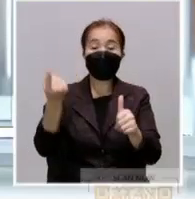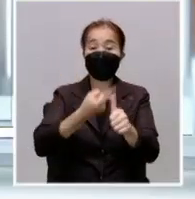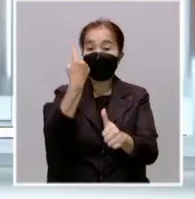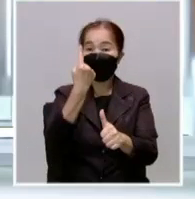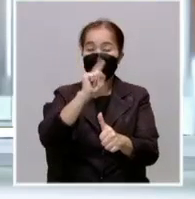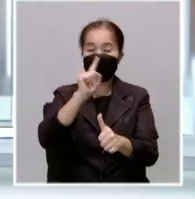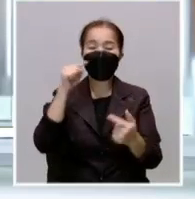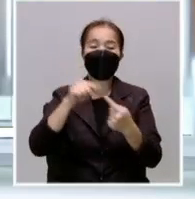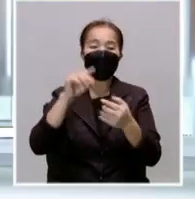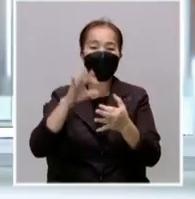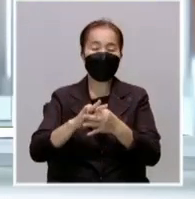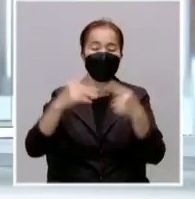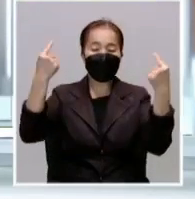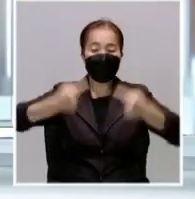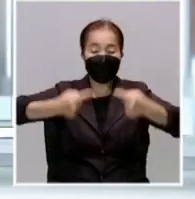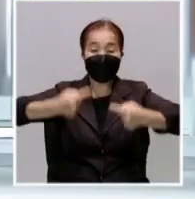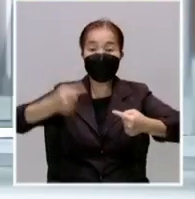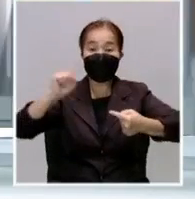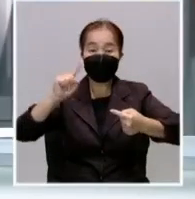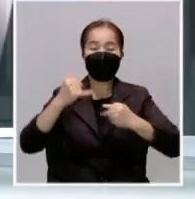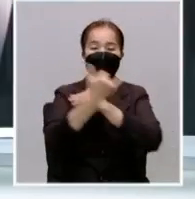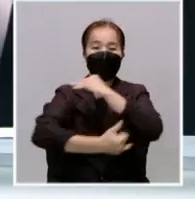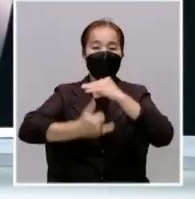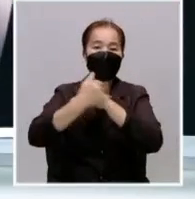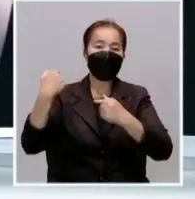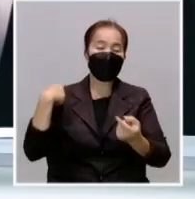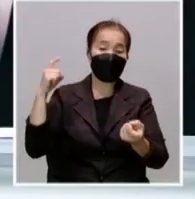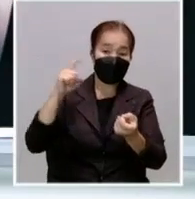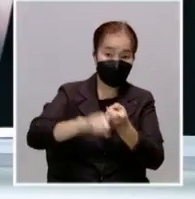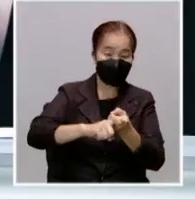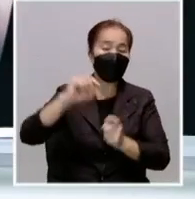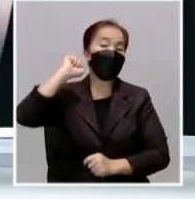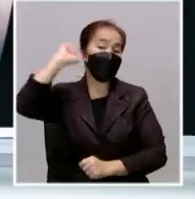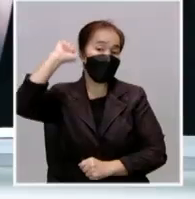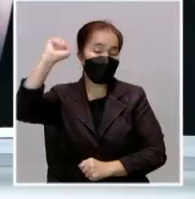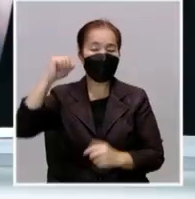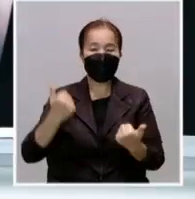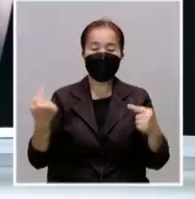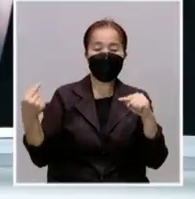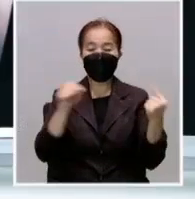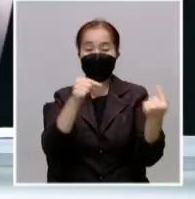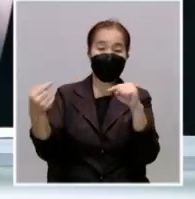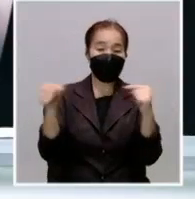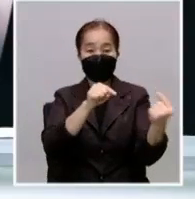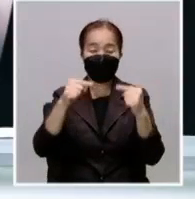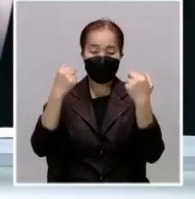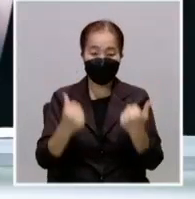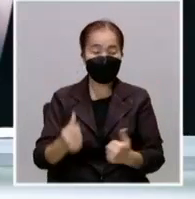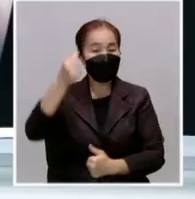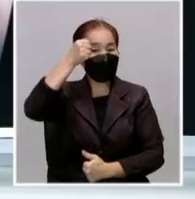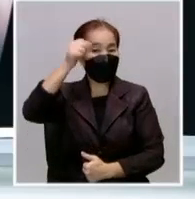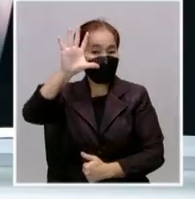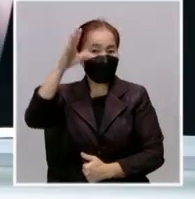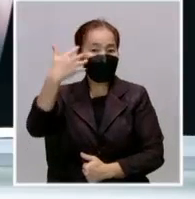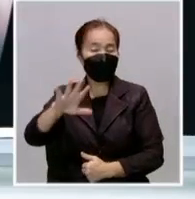ด้วยการเกาะติดสถานการณ์ความขัดแย้งระหว่างยูเครนและรัสเซียครับก็มีการปะทะกันอย่างดุเดือดต่อเนื่องเป็นวันที่5แล้วนะ